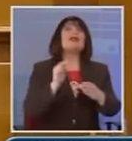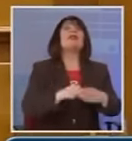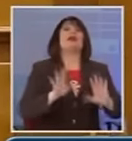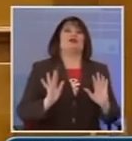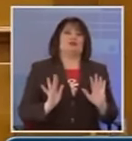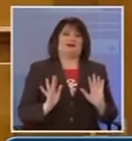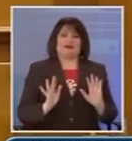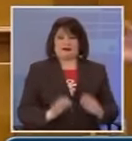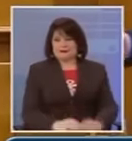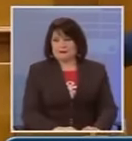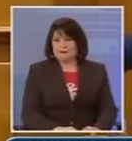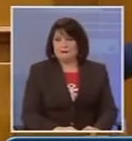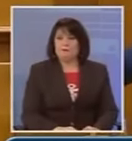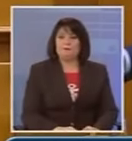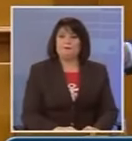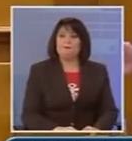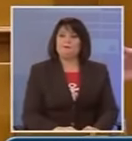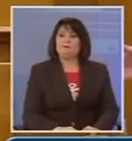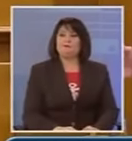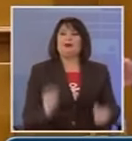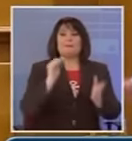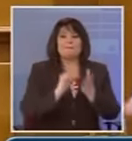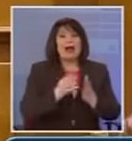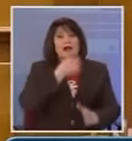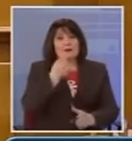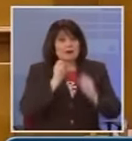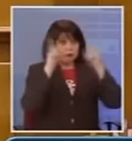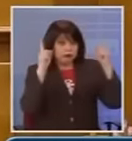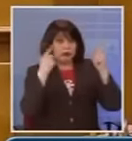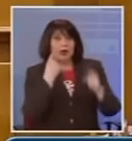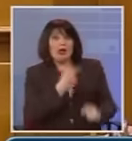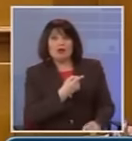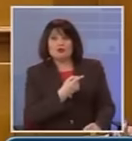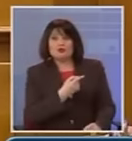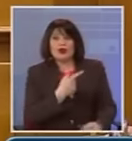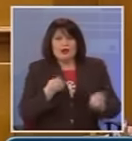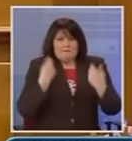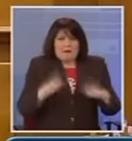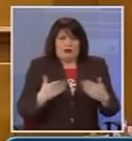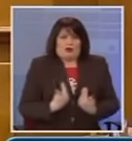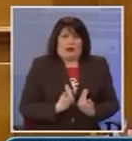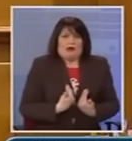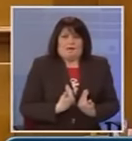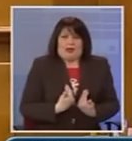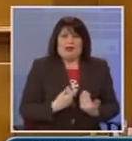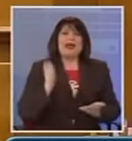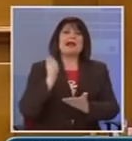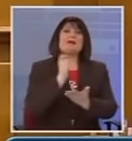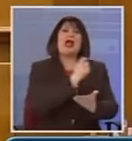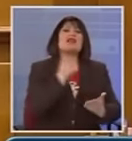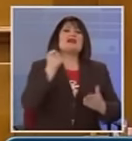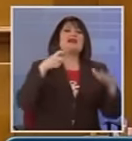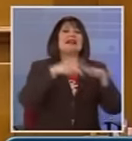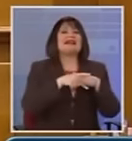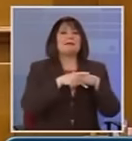καταψηφίσατε. Και μια ακόμη εξαγγελία σας έκπληκτη ακούσαμε, που την έχουμε ήδη κάνει εμείς. Η χρηματοδότηση των ασφαλιστικών